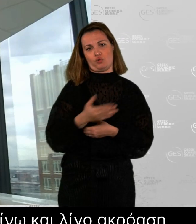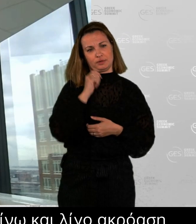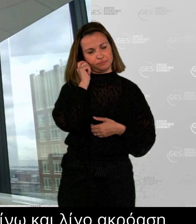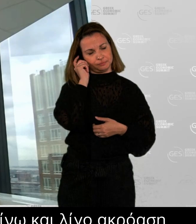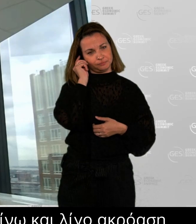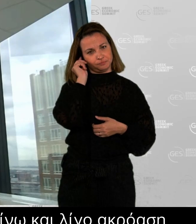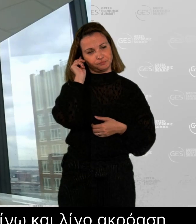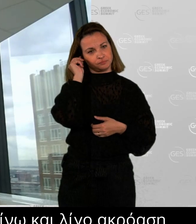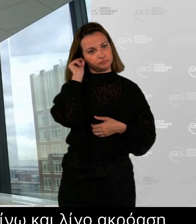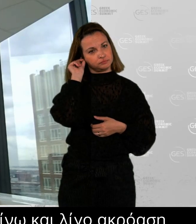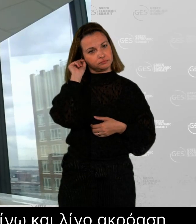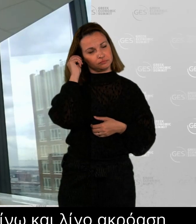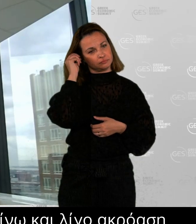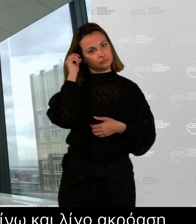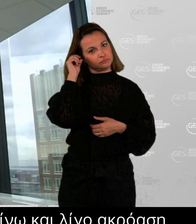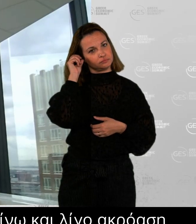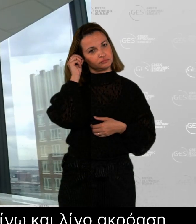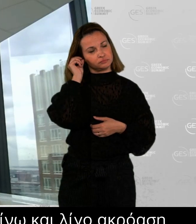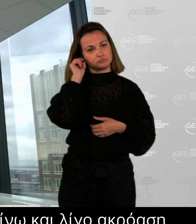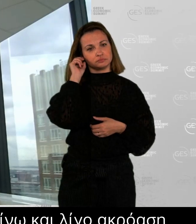υπεράσπιση και εκείνη την